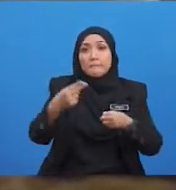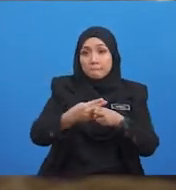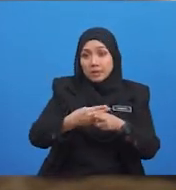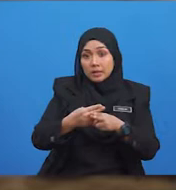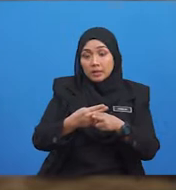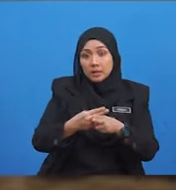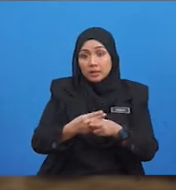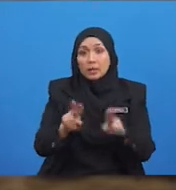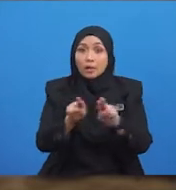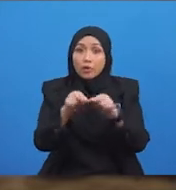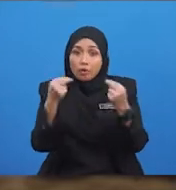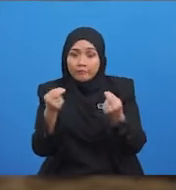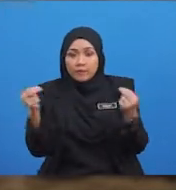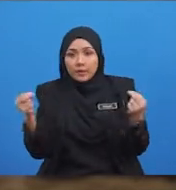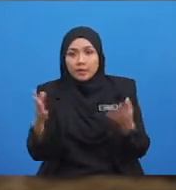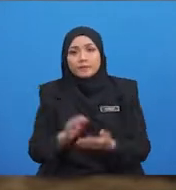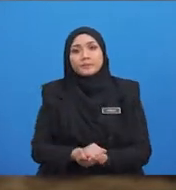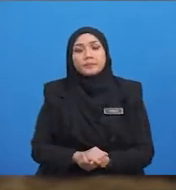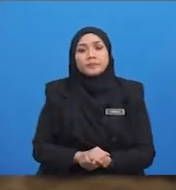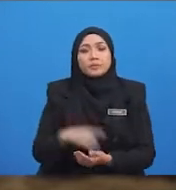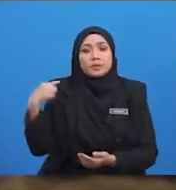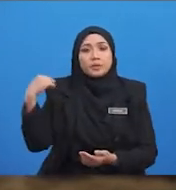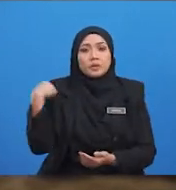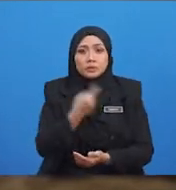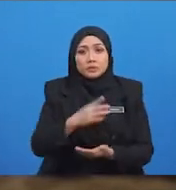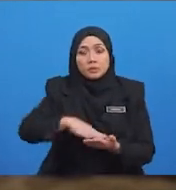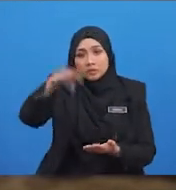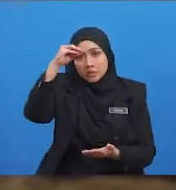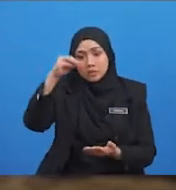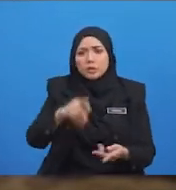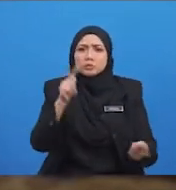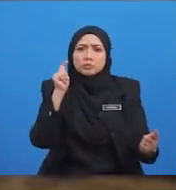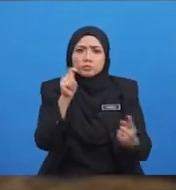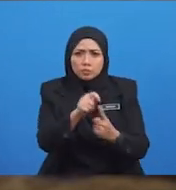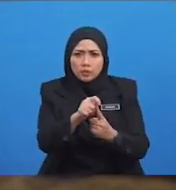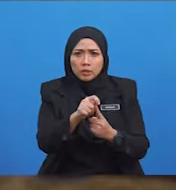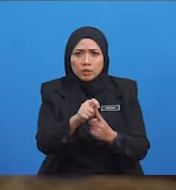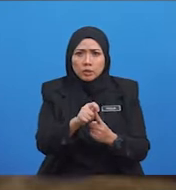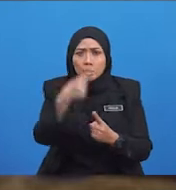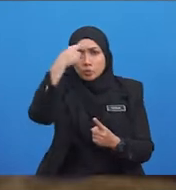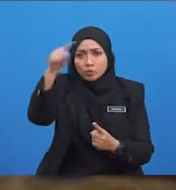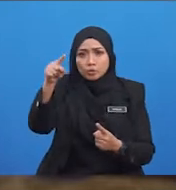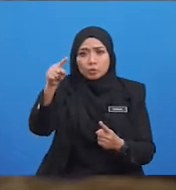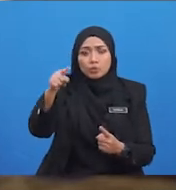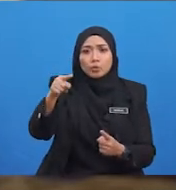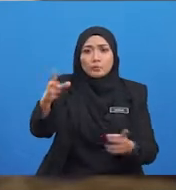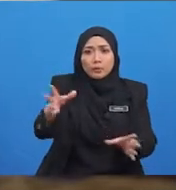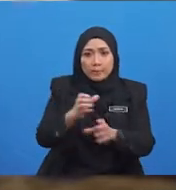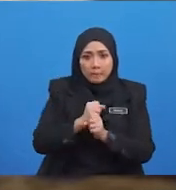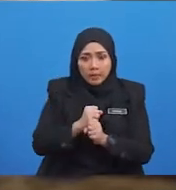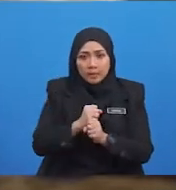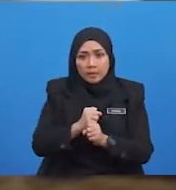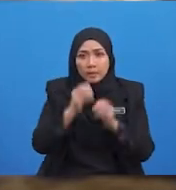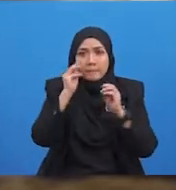novel yang kita pelajari adalah bertujuan untuk kita mendapatkan pengajaran